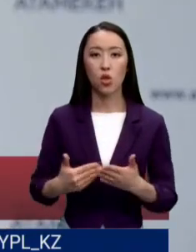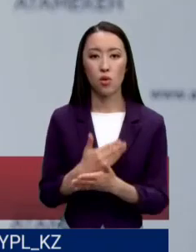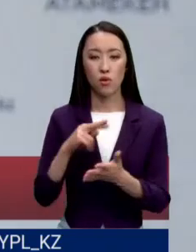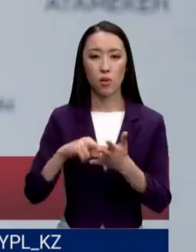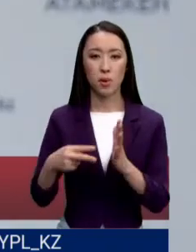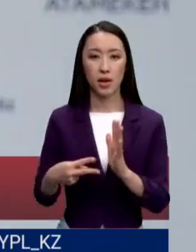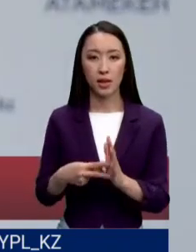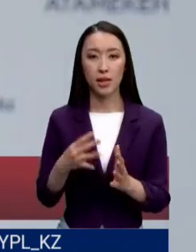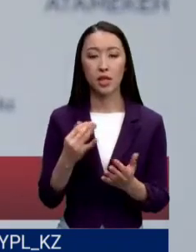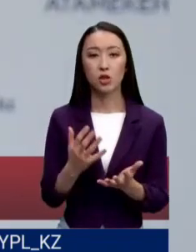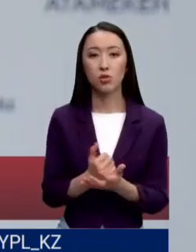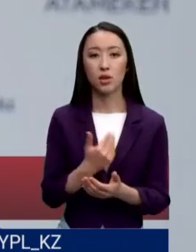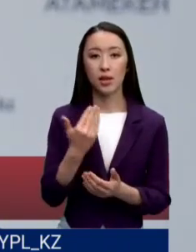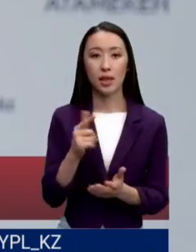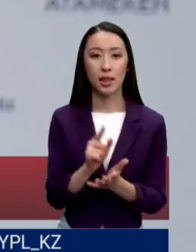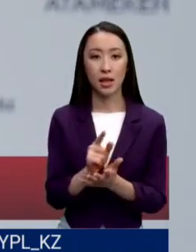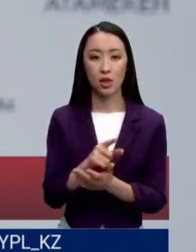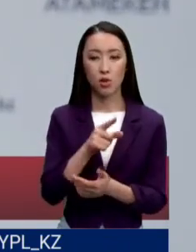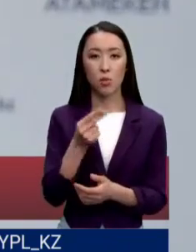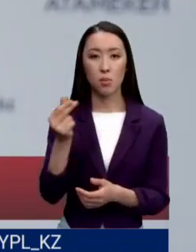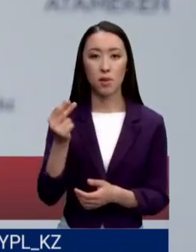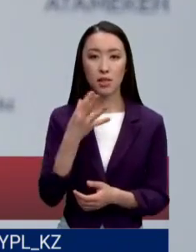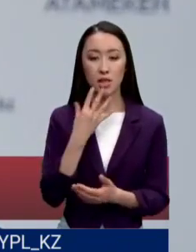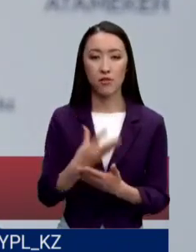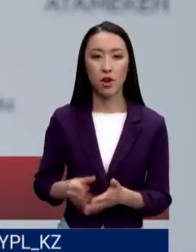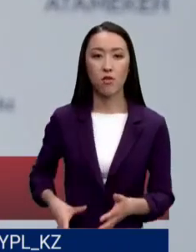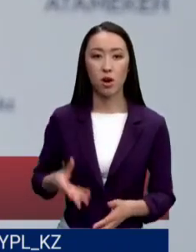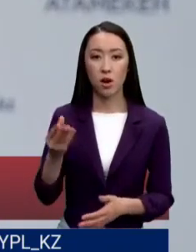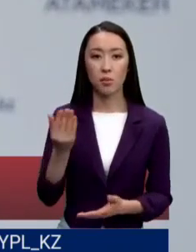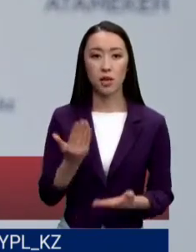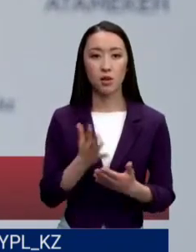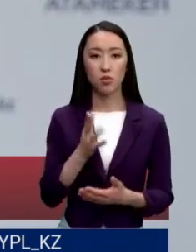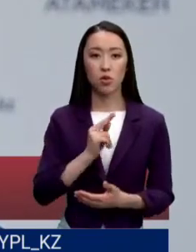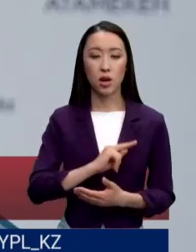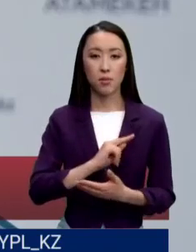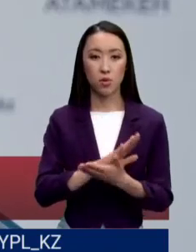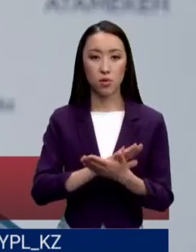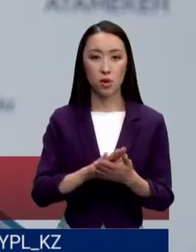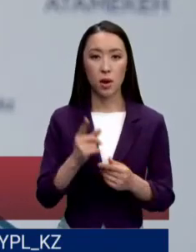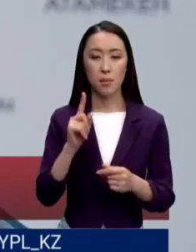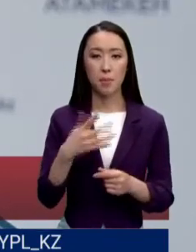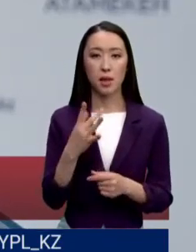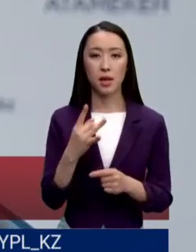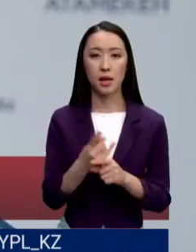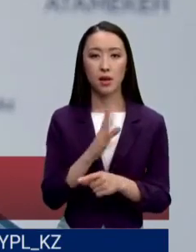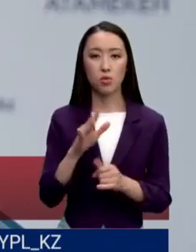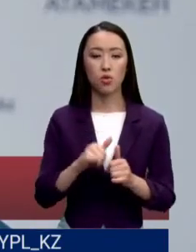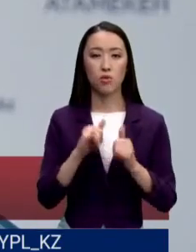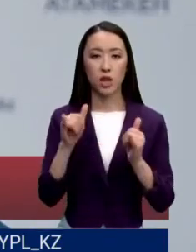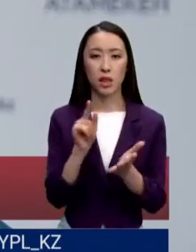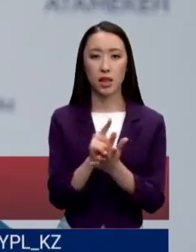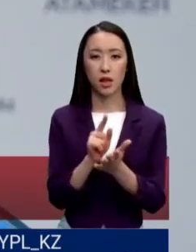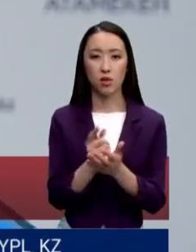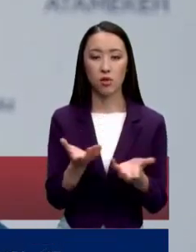проекты. И то есть вот эти все налоги, которые он будет платить со своего кармана, если он будет работать в белую, то в полтора раза увеличится налоговая